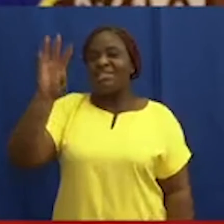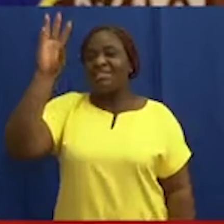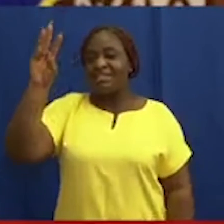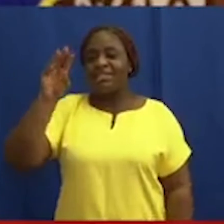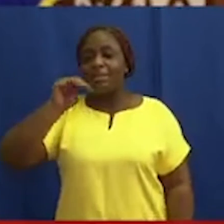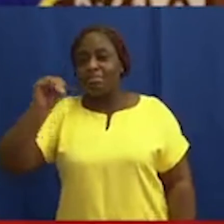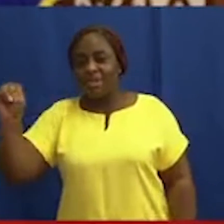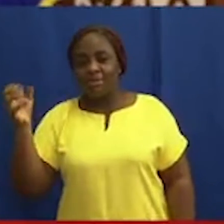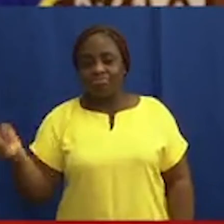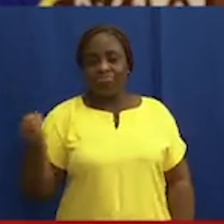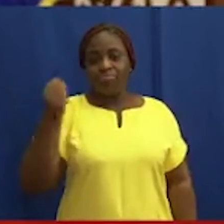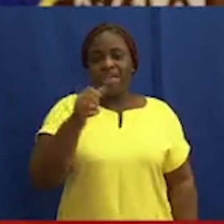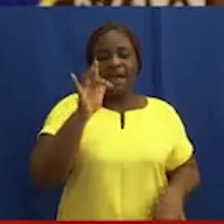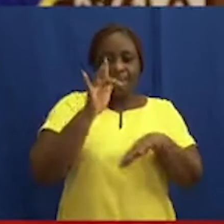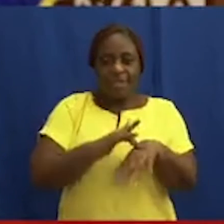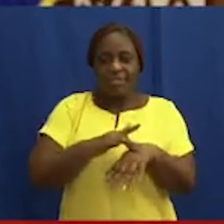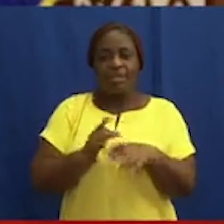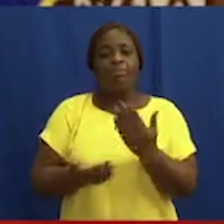ba za su rasa kudaden su ba.